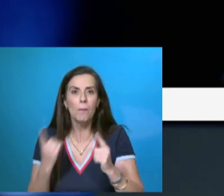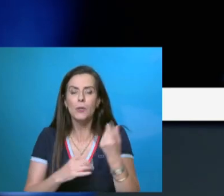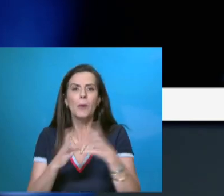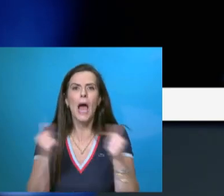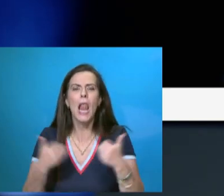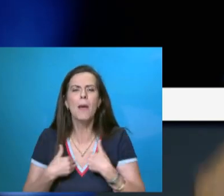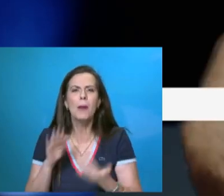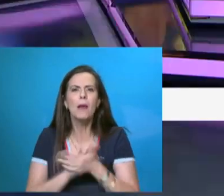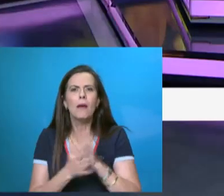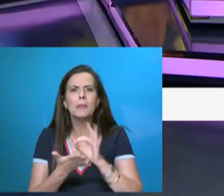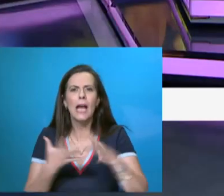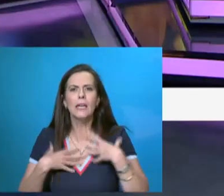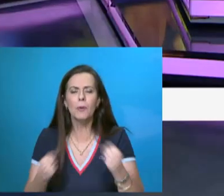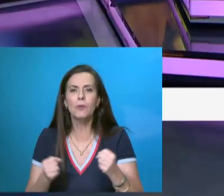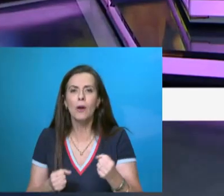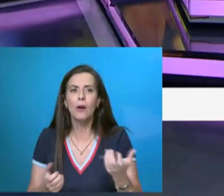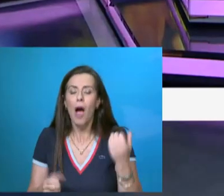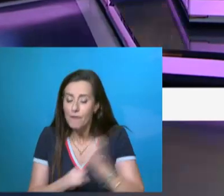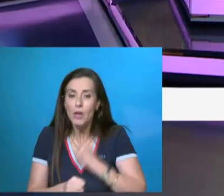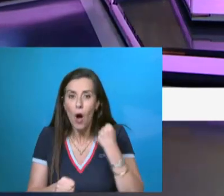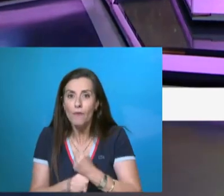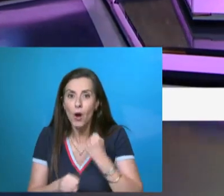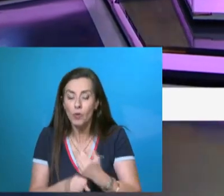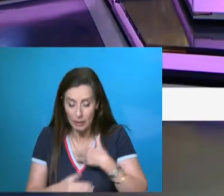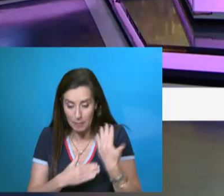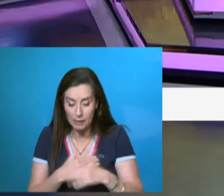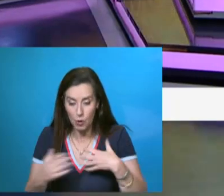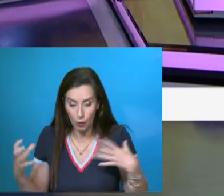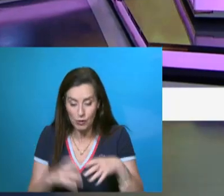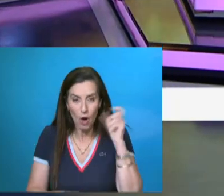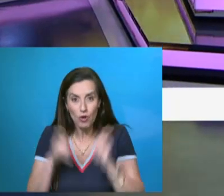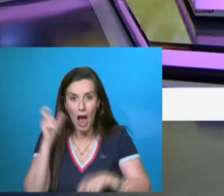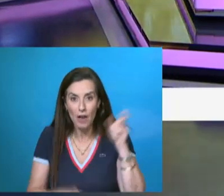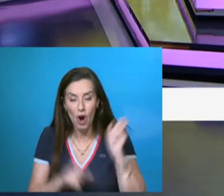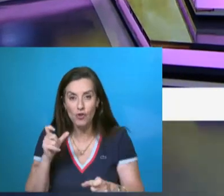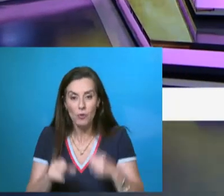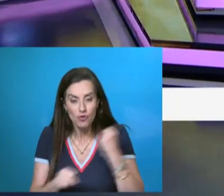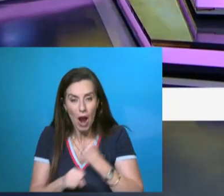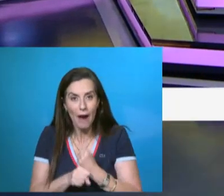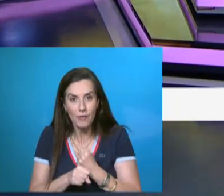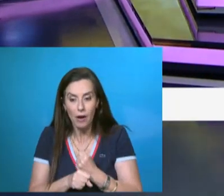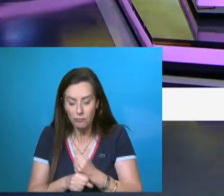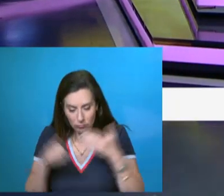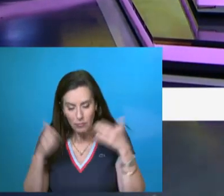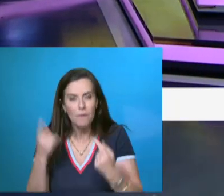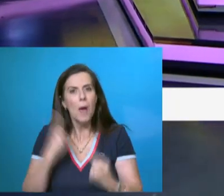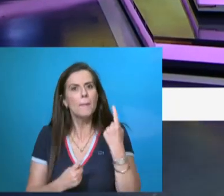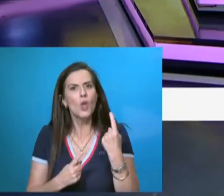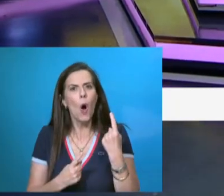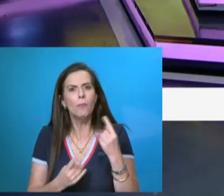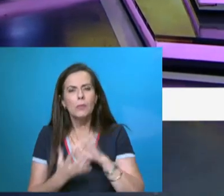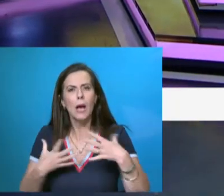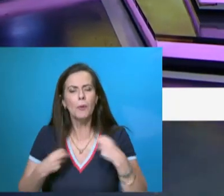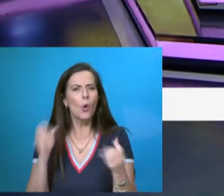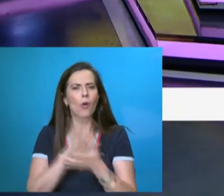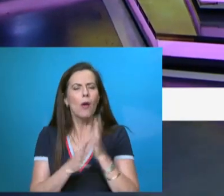הבריאות. אתה עובד, עבדנו על משהו, היינו צוות, היינו קבוצה של אנשים שעבדה בדבר הזה, התעסקה בזה, ופתאום נעלם לך.